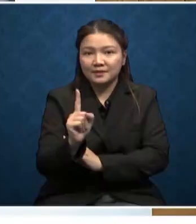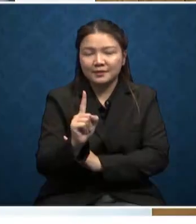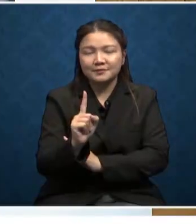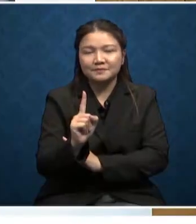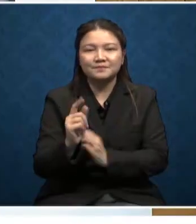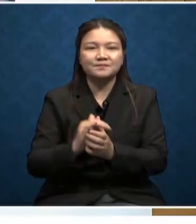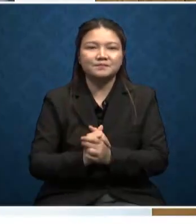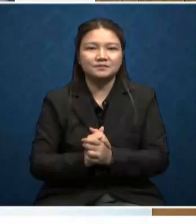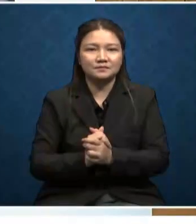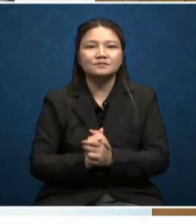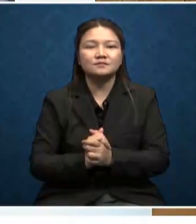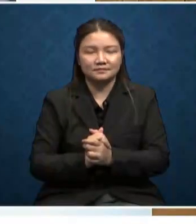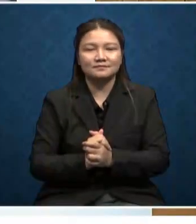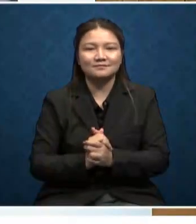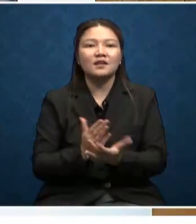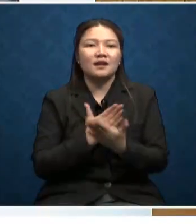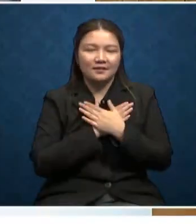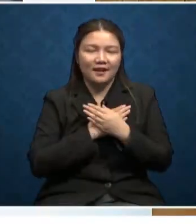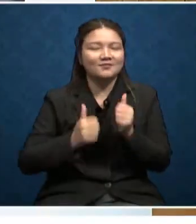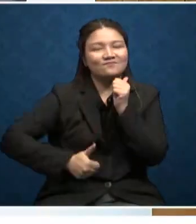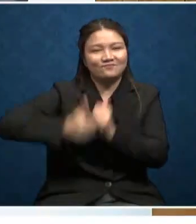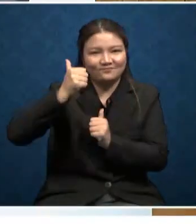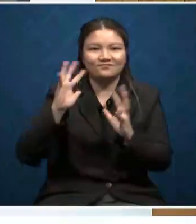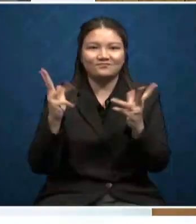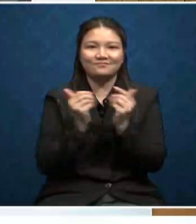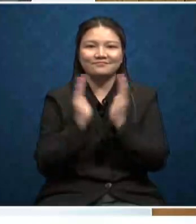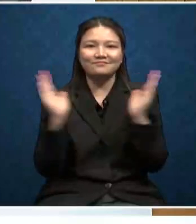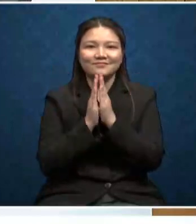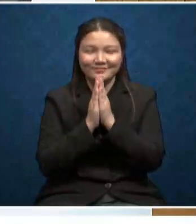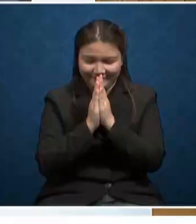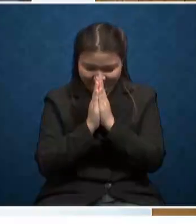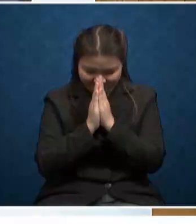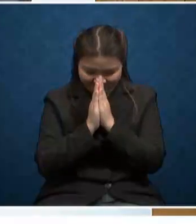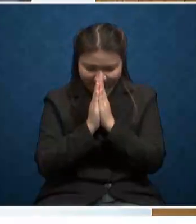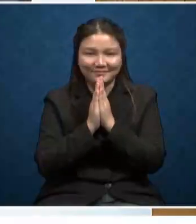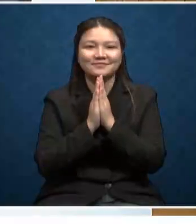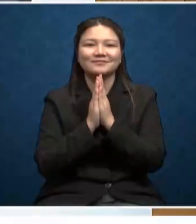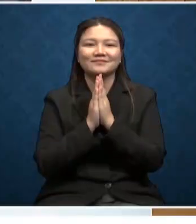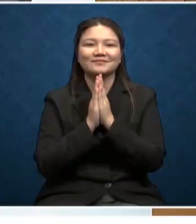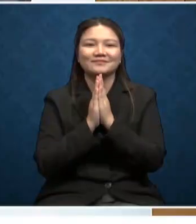Love wins ค่ะขอบคุณมากค่ะ หมดแล้วนะ